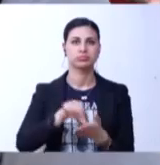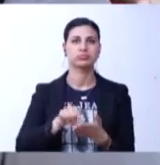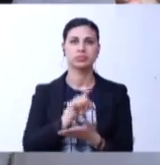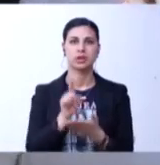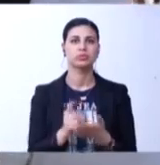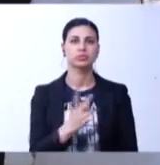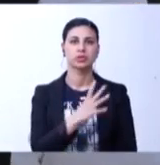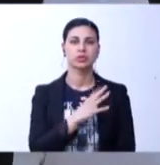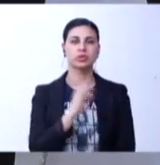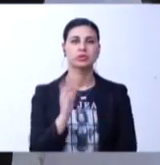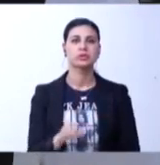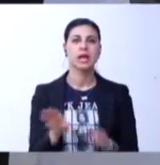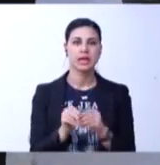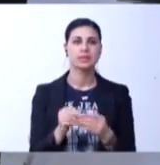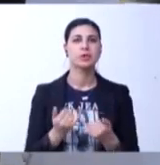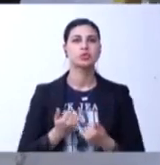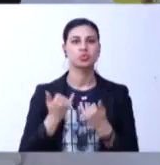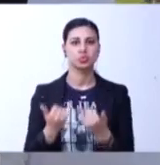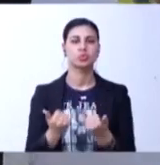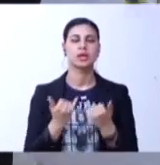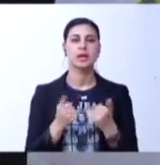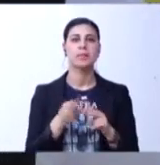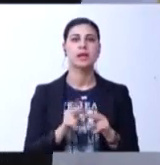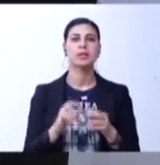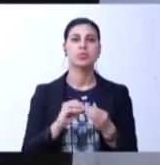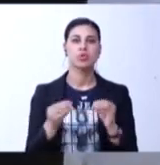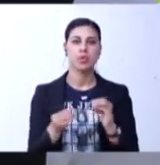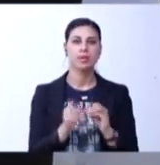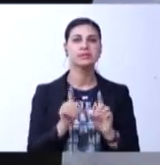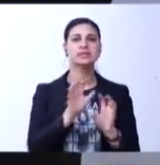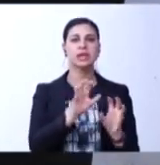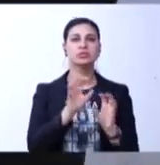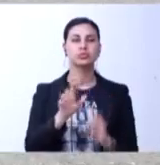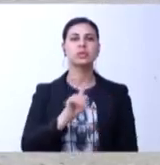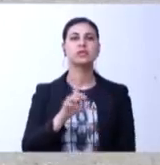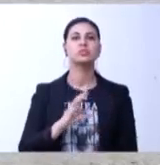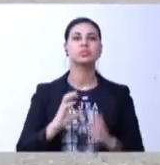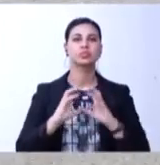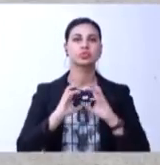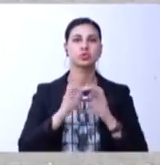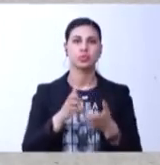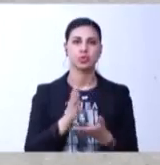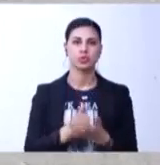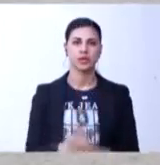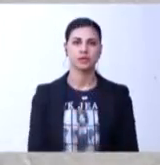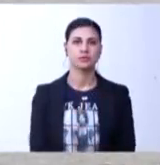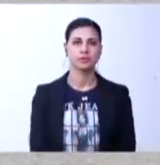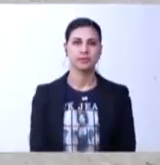მონაწილეობას იღებენ და ერთმანეთს უზიარებენ იმ პრობლემებს თუ საზრუნავს რაც მსოფლიოს გააჩნია.